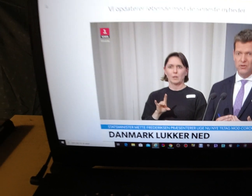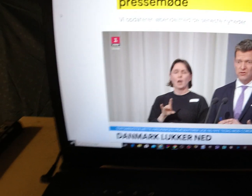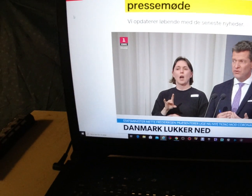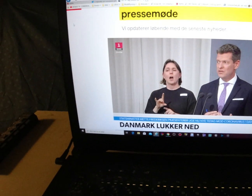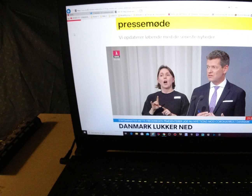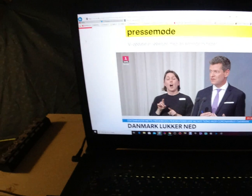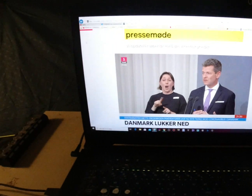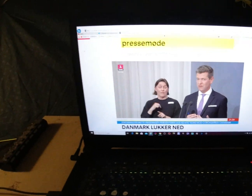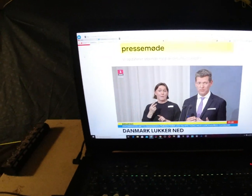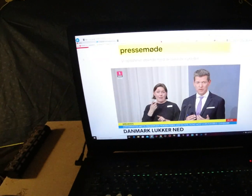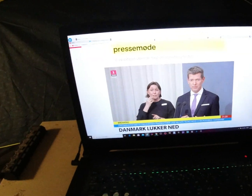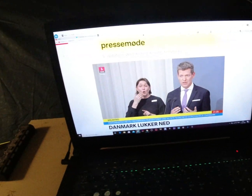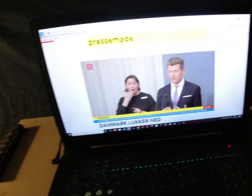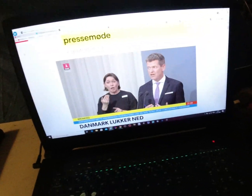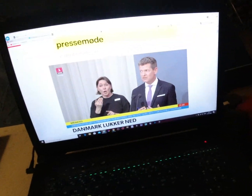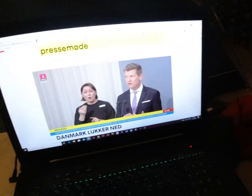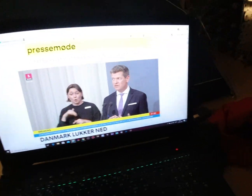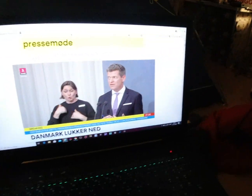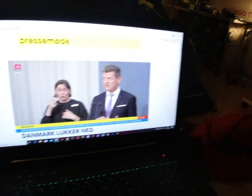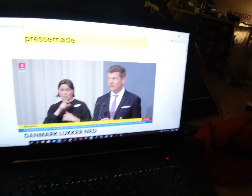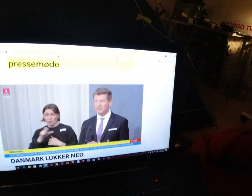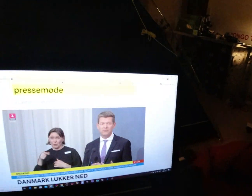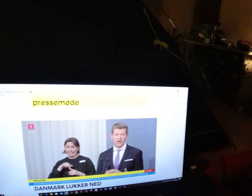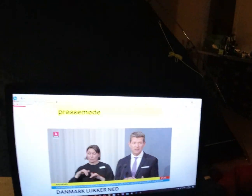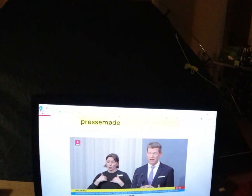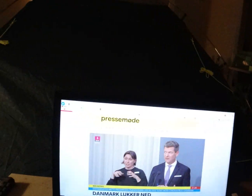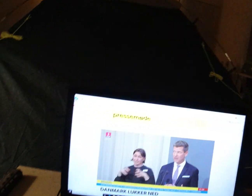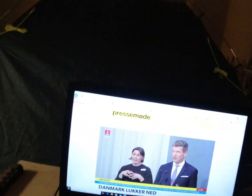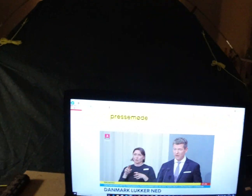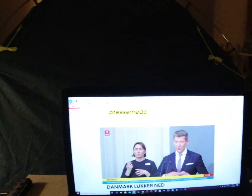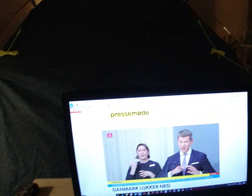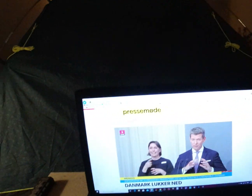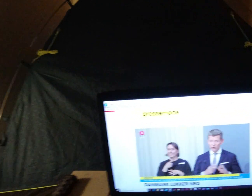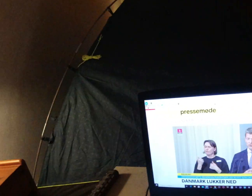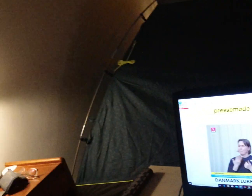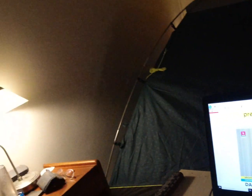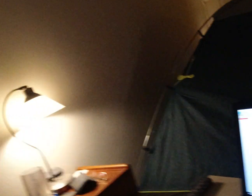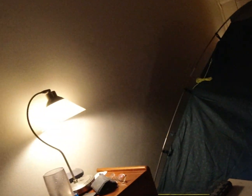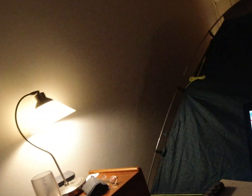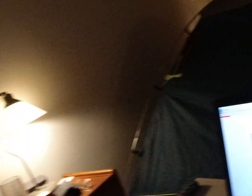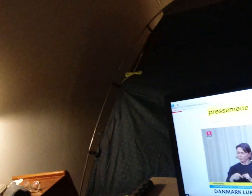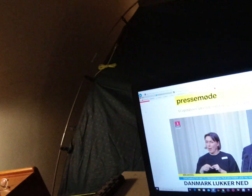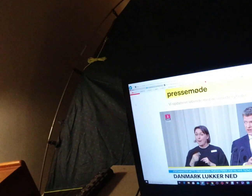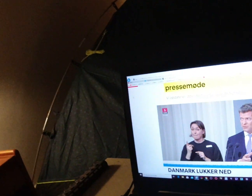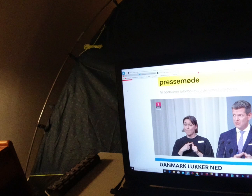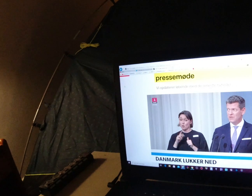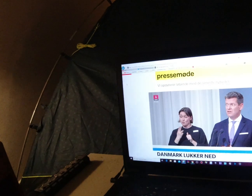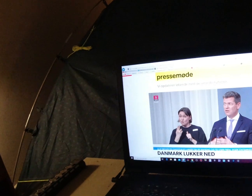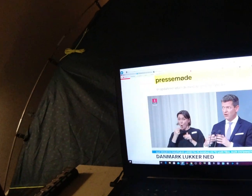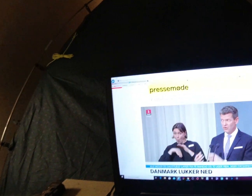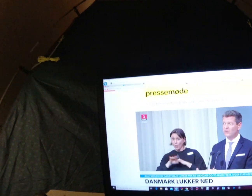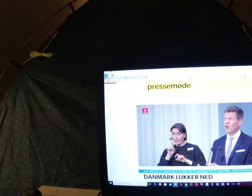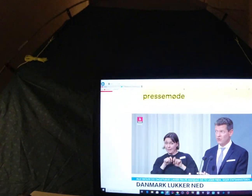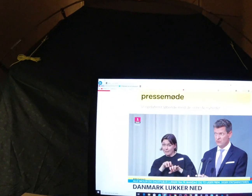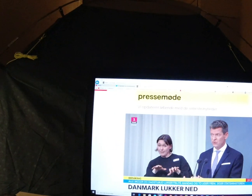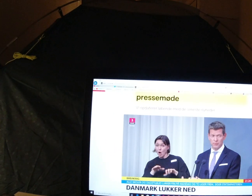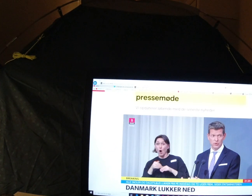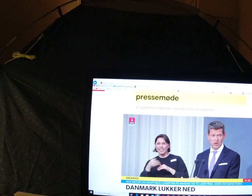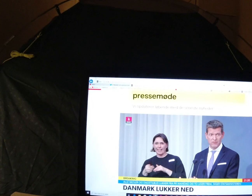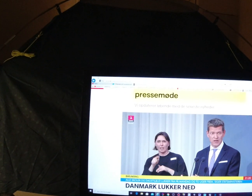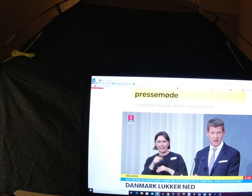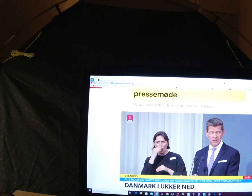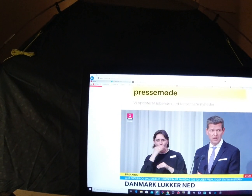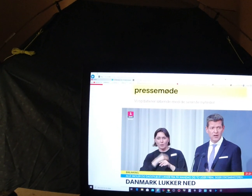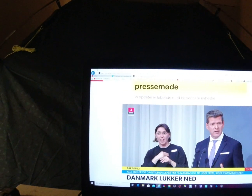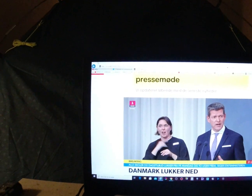sundheds... Ja, nu har jeg optaget... Jeg bliver nødt til at lige gå på toalettet. Jeg har optaget en hel time med at sidde